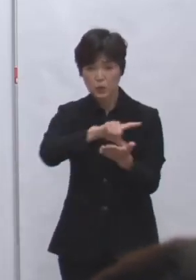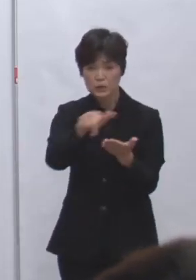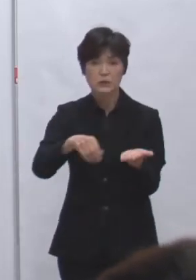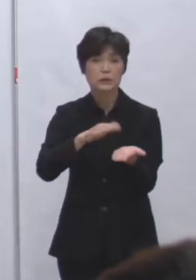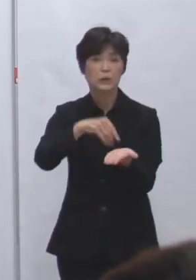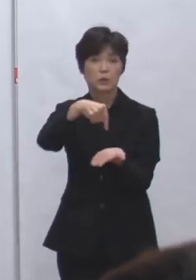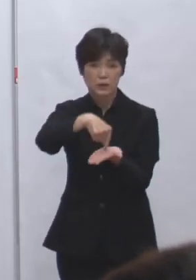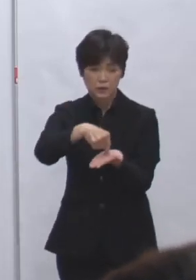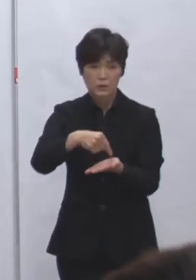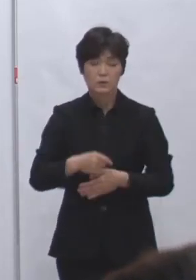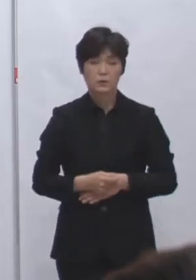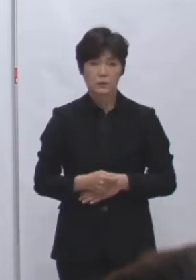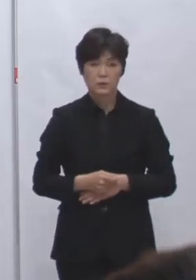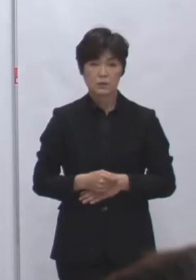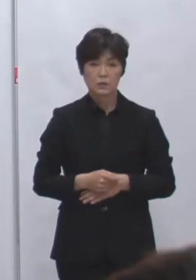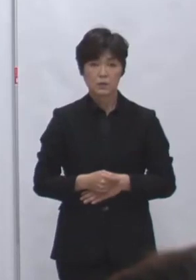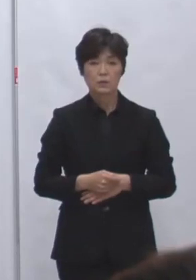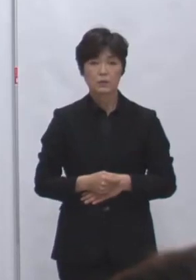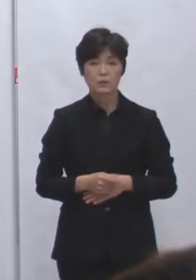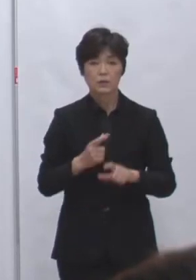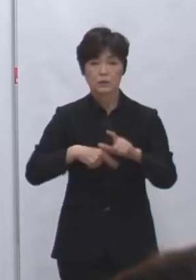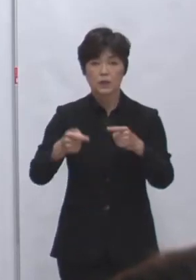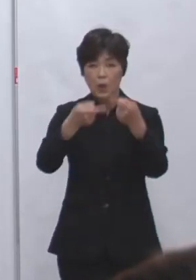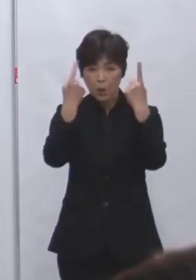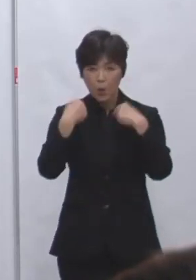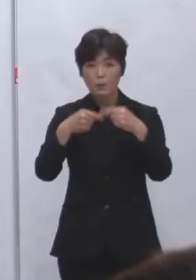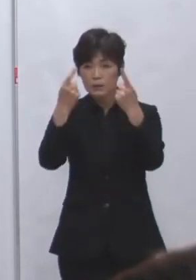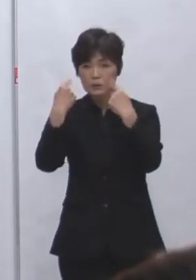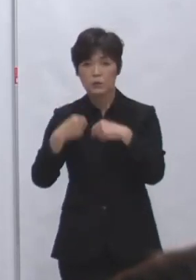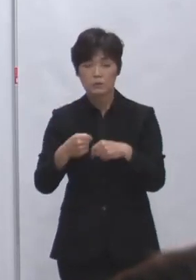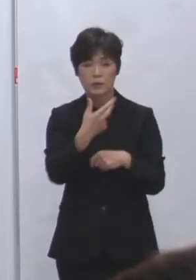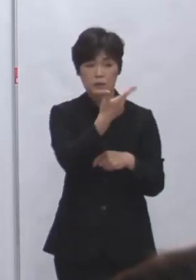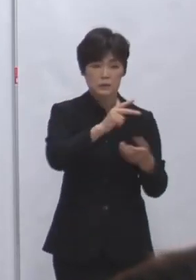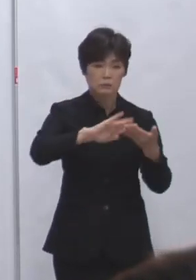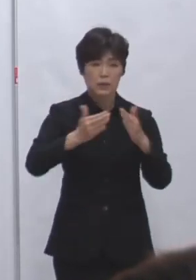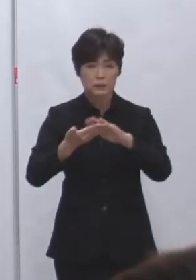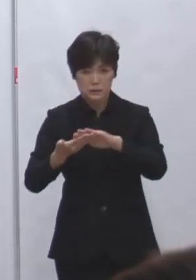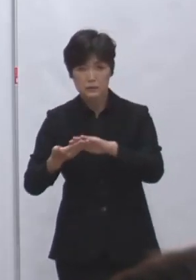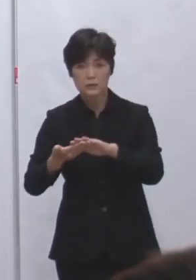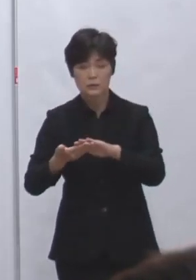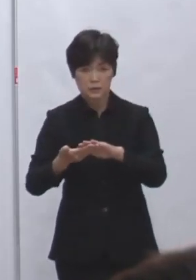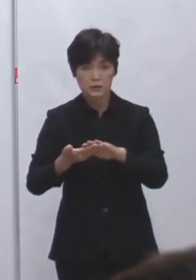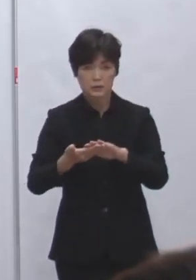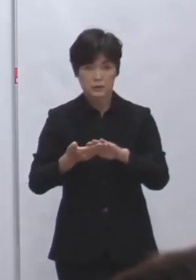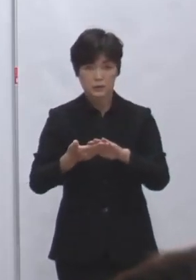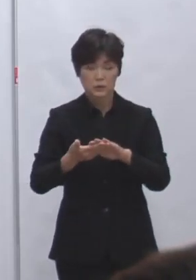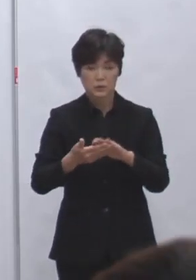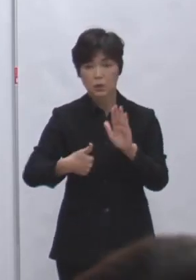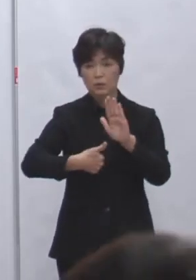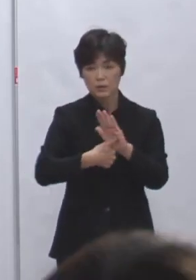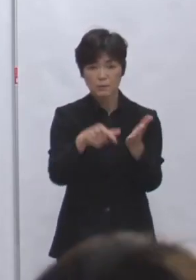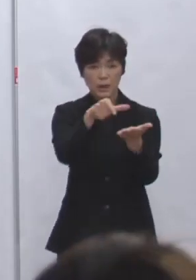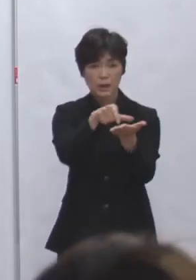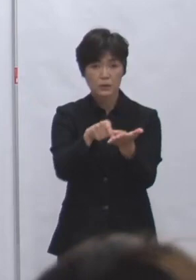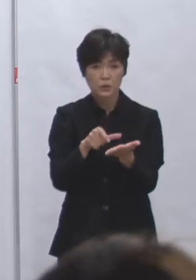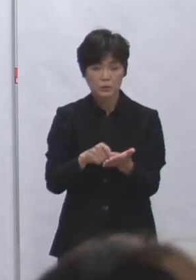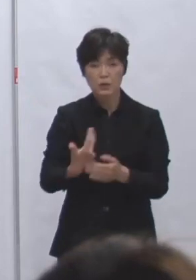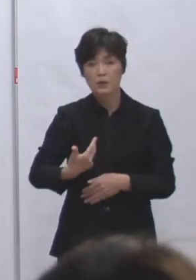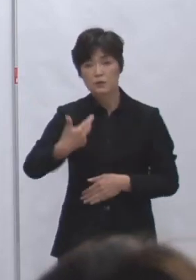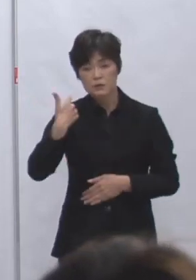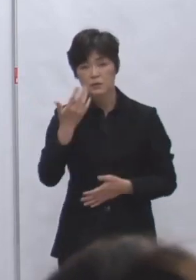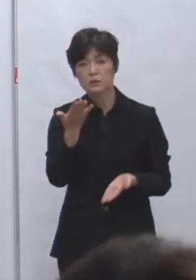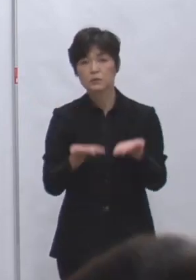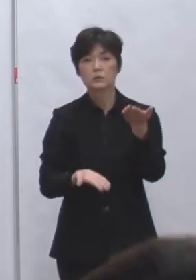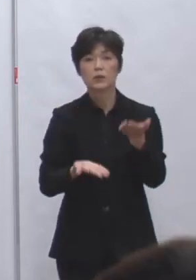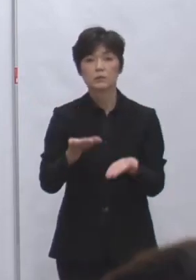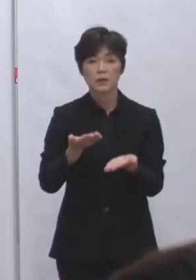ございます。この後ろの方には、さらに個別の市、町の名称が書いてございます。先週に比べ、